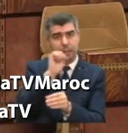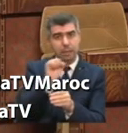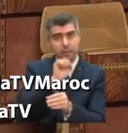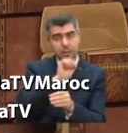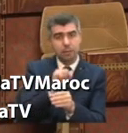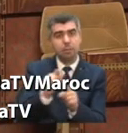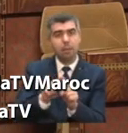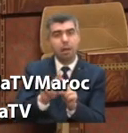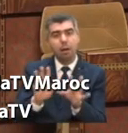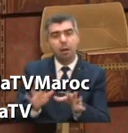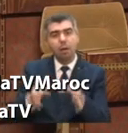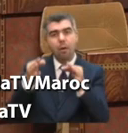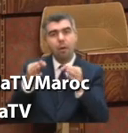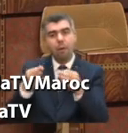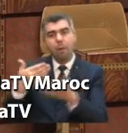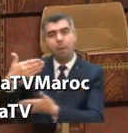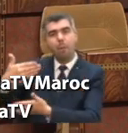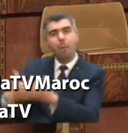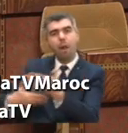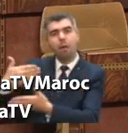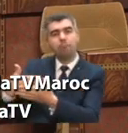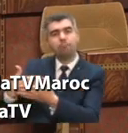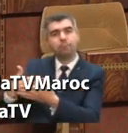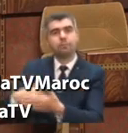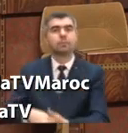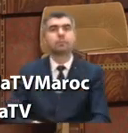الشرط المحرج والموجود